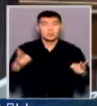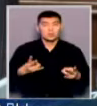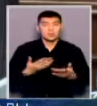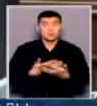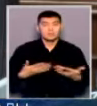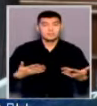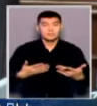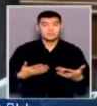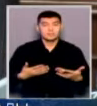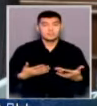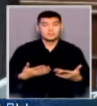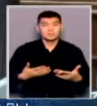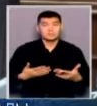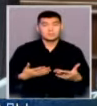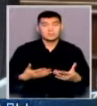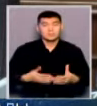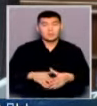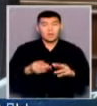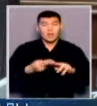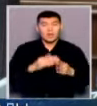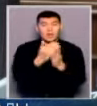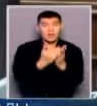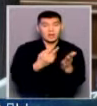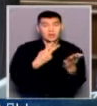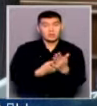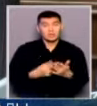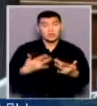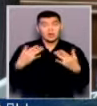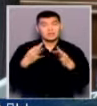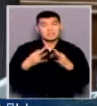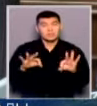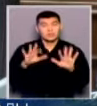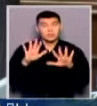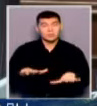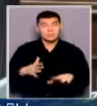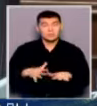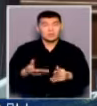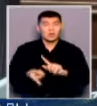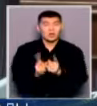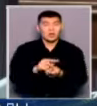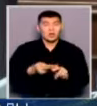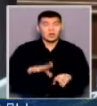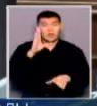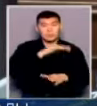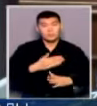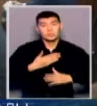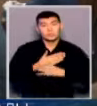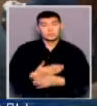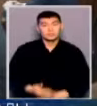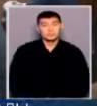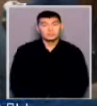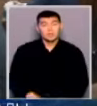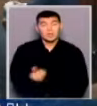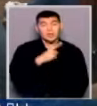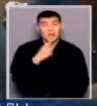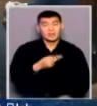әлеуметтік кепілдіктерін сақтай отырып, бос орындарға орналастыру мүмкіндігін қарастырсын. Айта